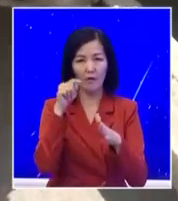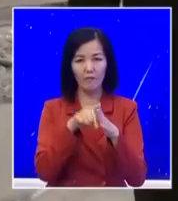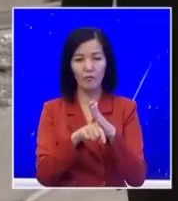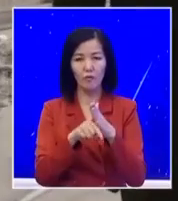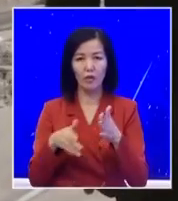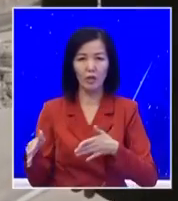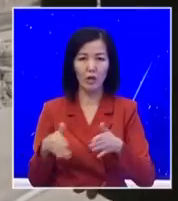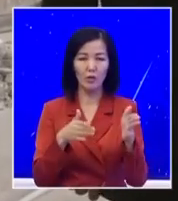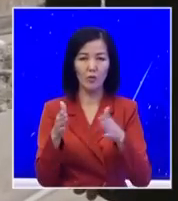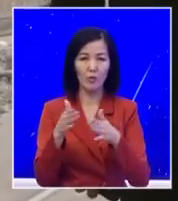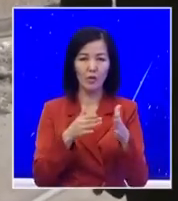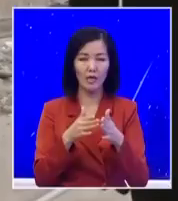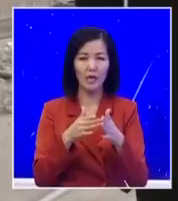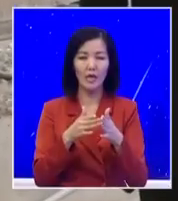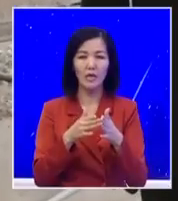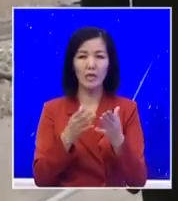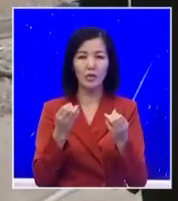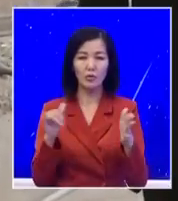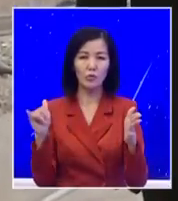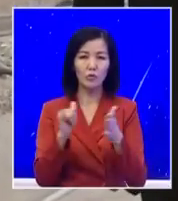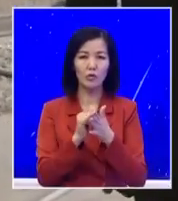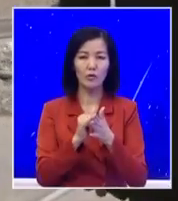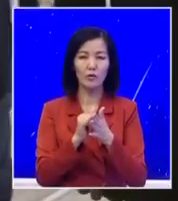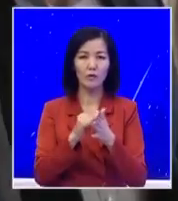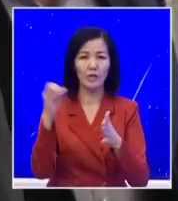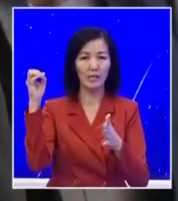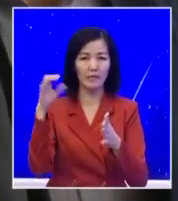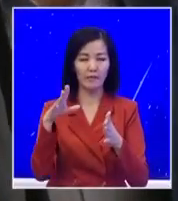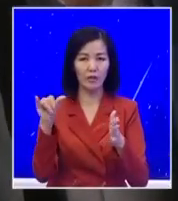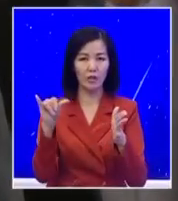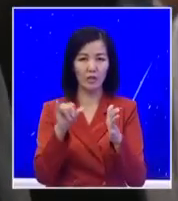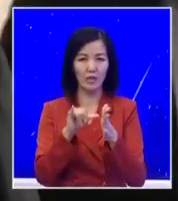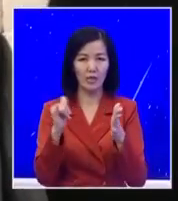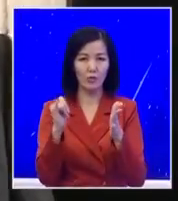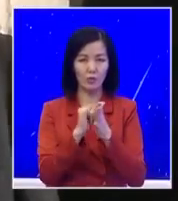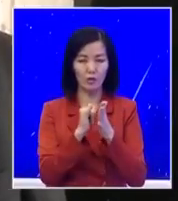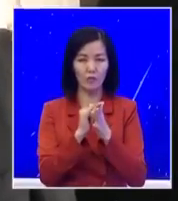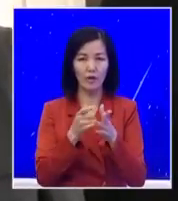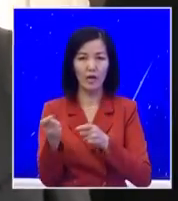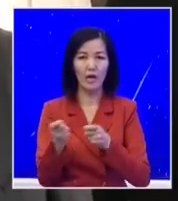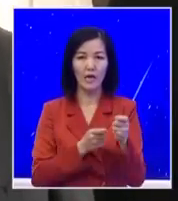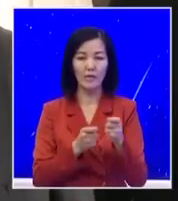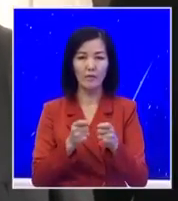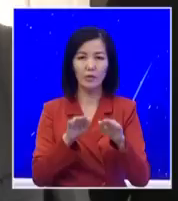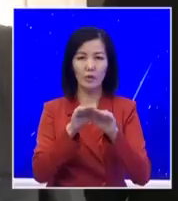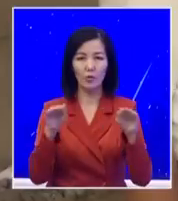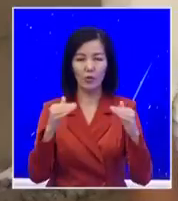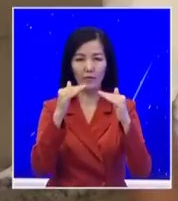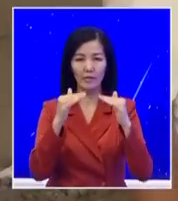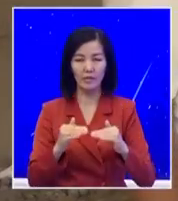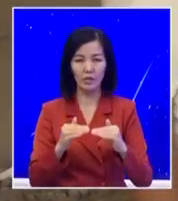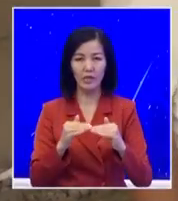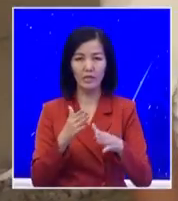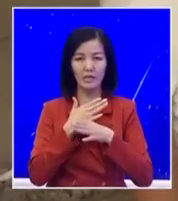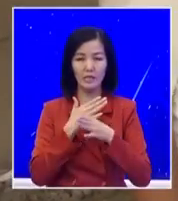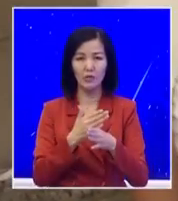внутрипоселковые дороги, а также предусмотрена установка уличного освещения. По словам администрации района, уровень безработицы снижается не только за